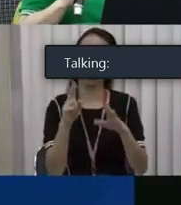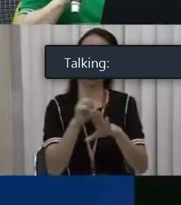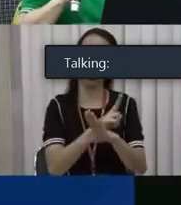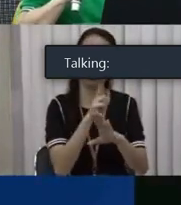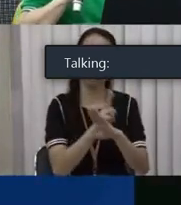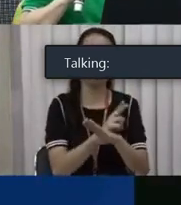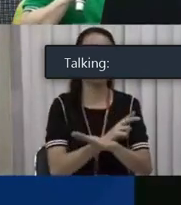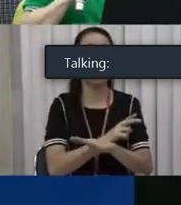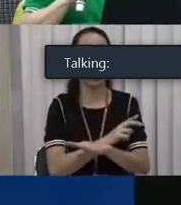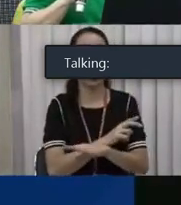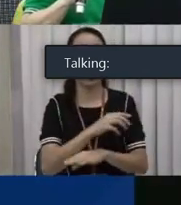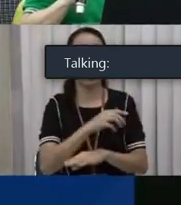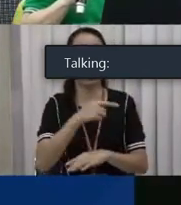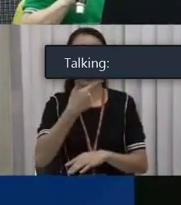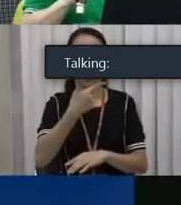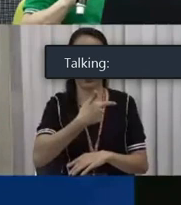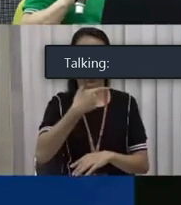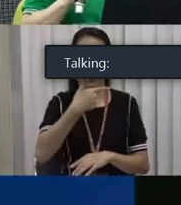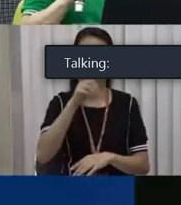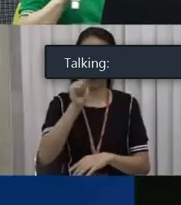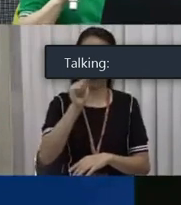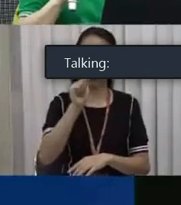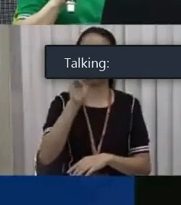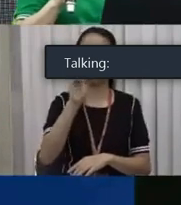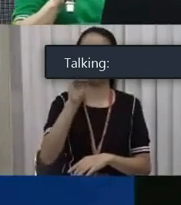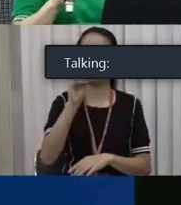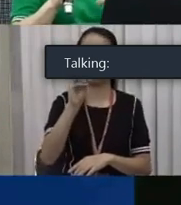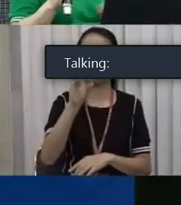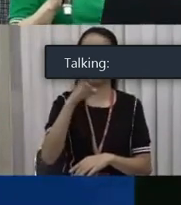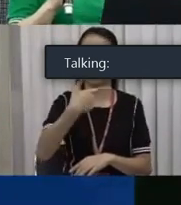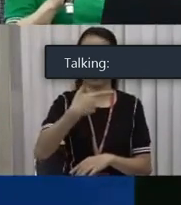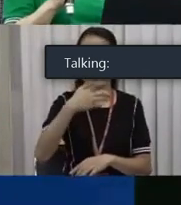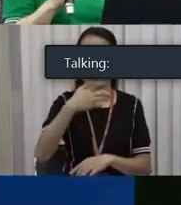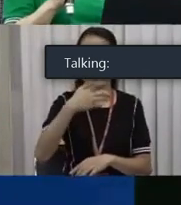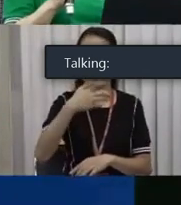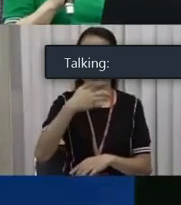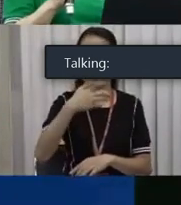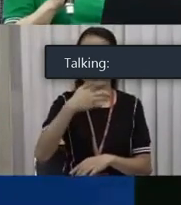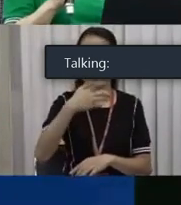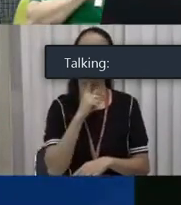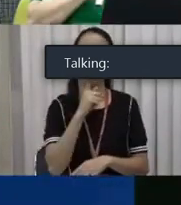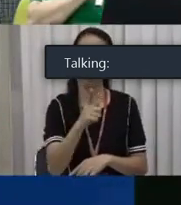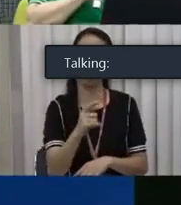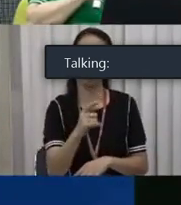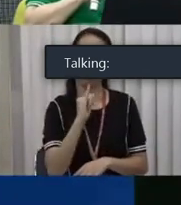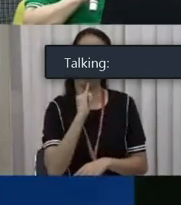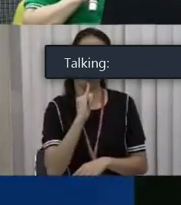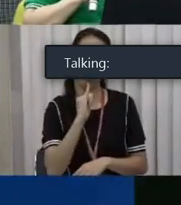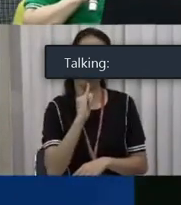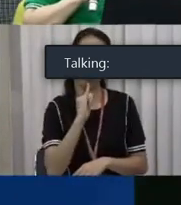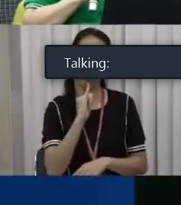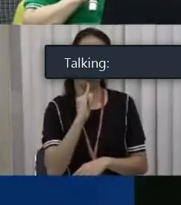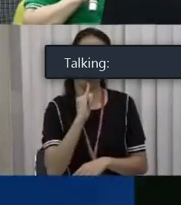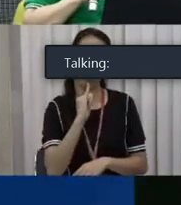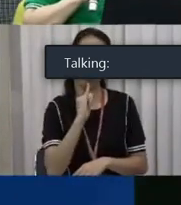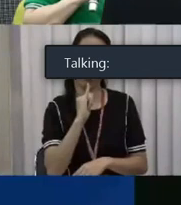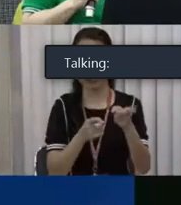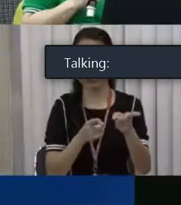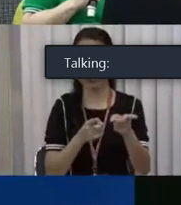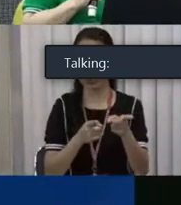anak, jokingly aside, ang mga anak mao iteki, mao to nagduwa, mao to si nanay na lang nag-answer sa